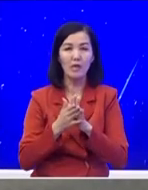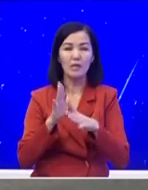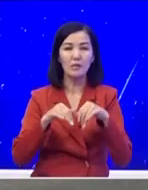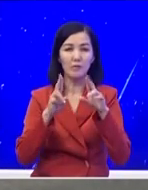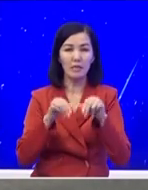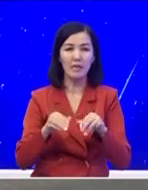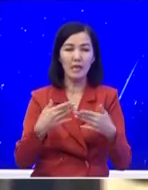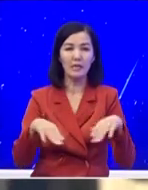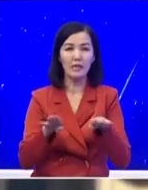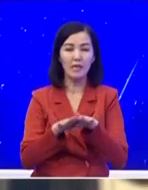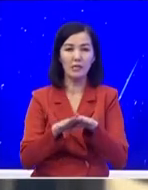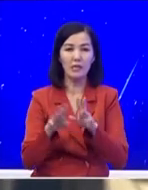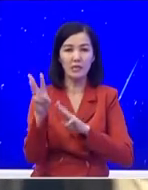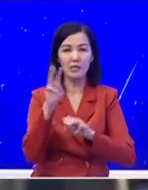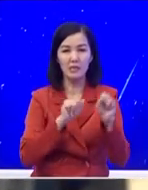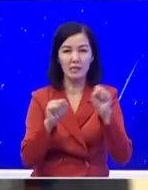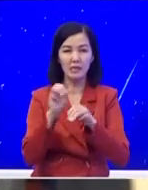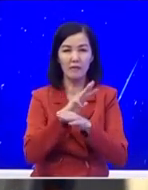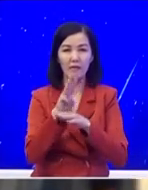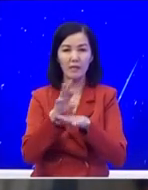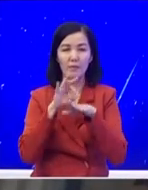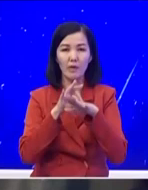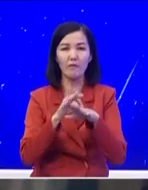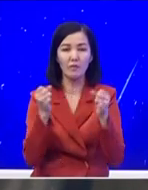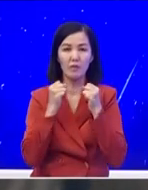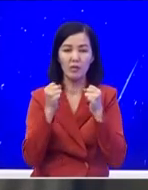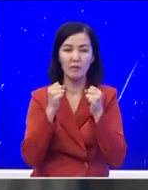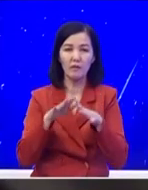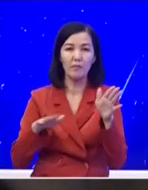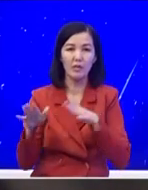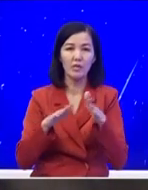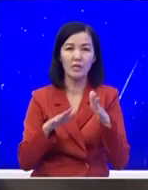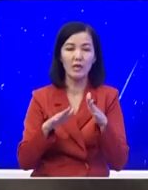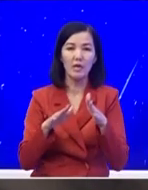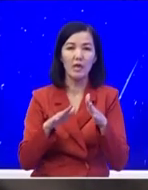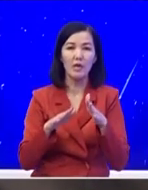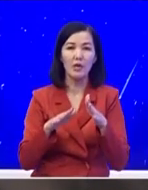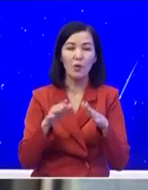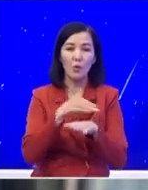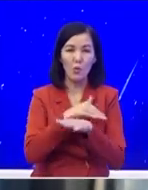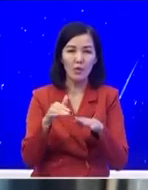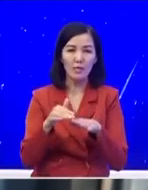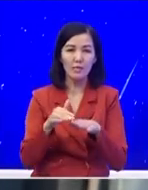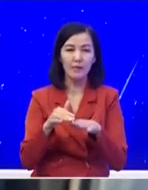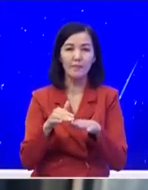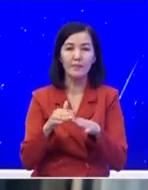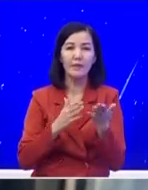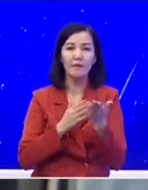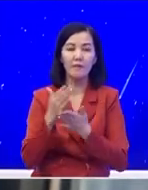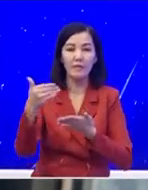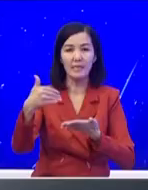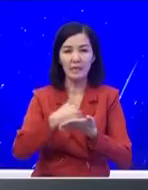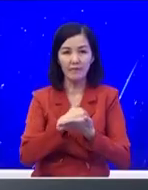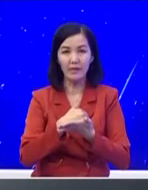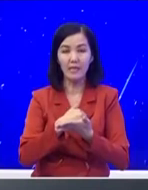специалисты. Также масштабная дезинфекция будет проводиться на спортивных площадках, дворовых территориях, улицах. Отметим, въезд и выезд